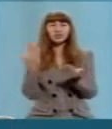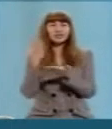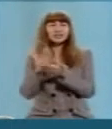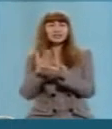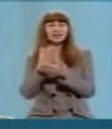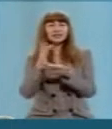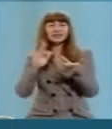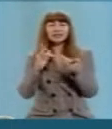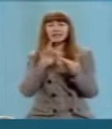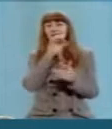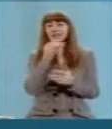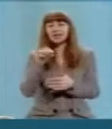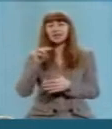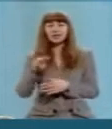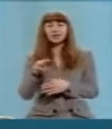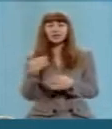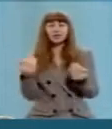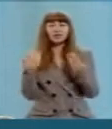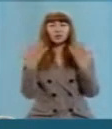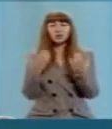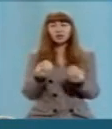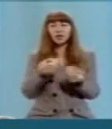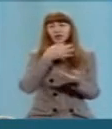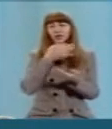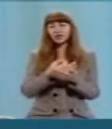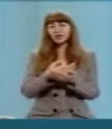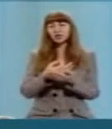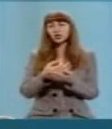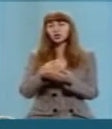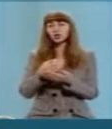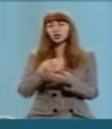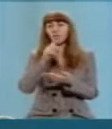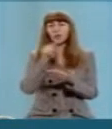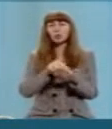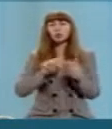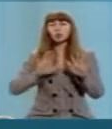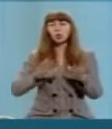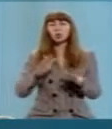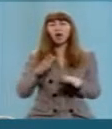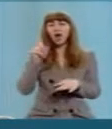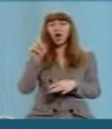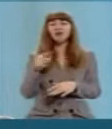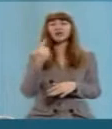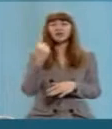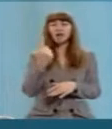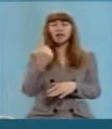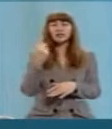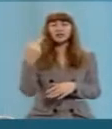уайымға, пессимизмге салынбағаны жөн. Ем алумен қатар, ағзаның